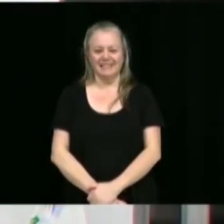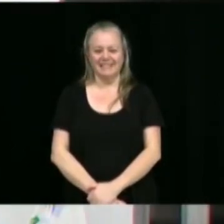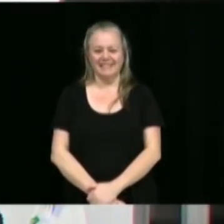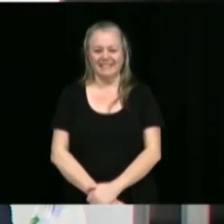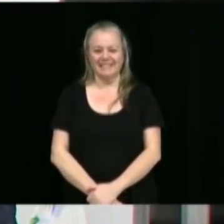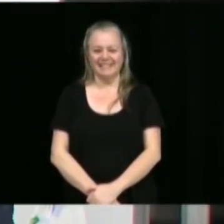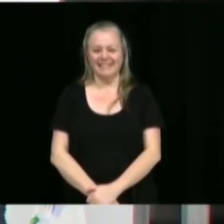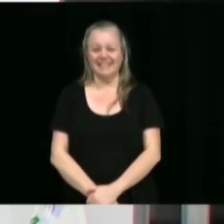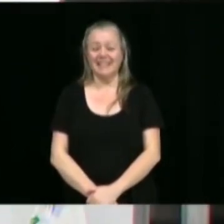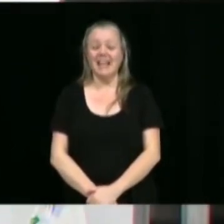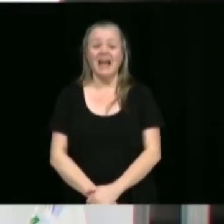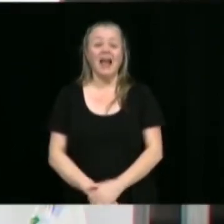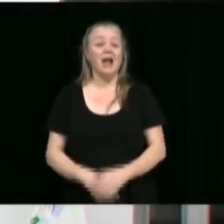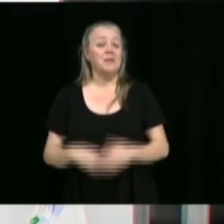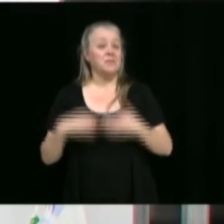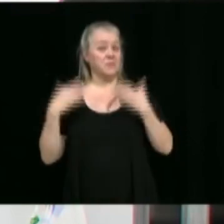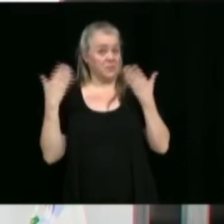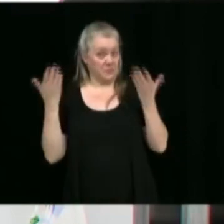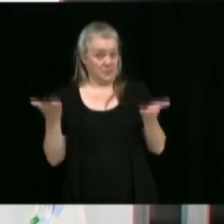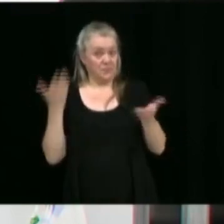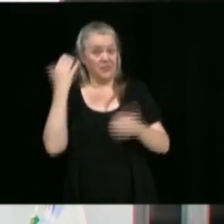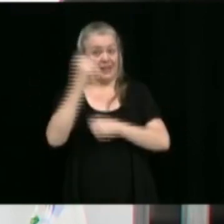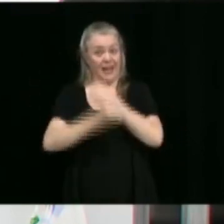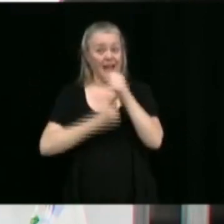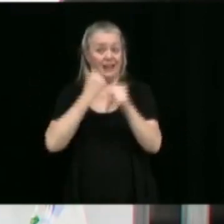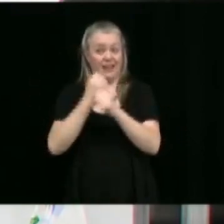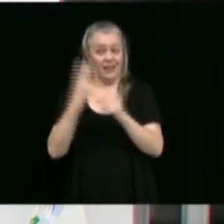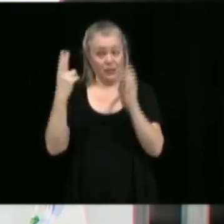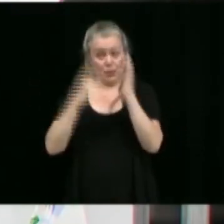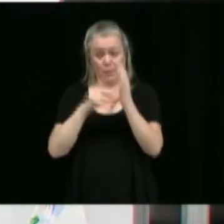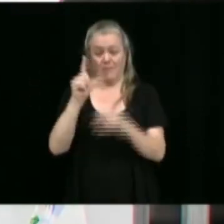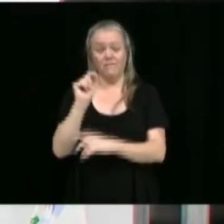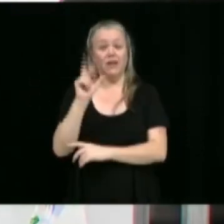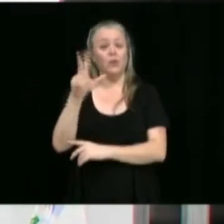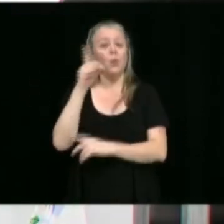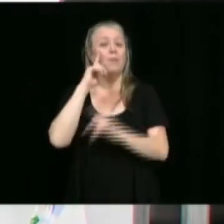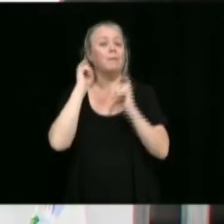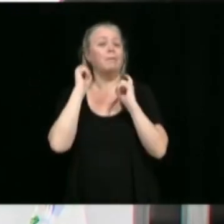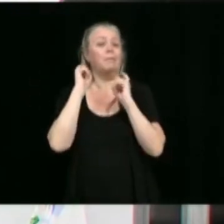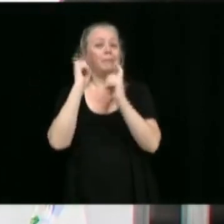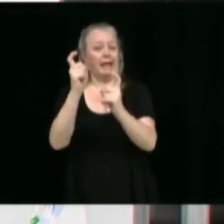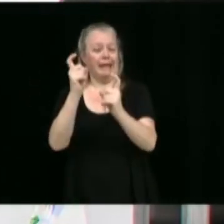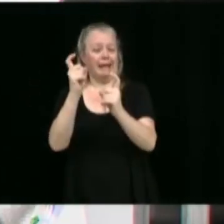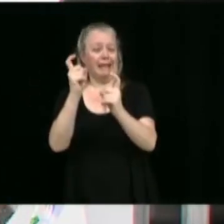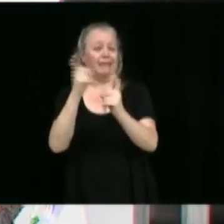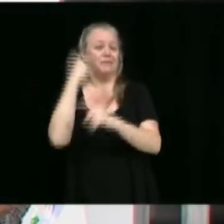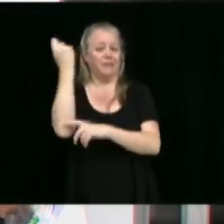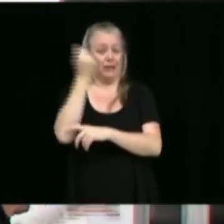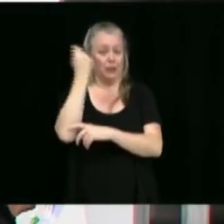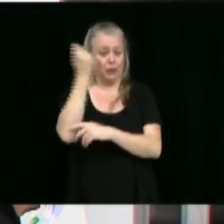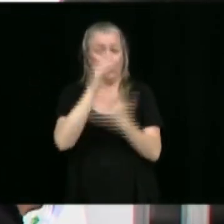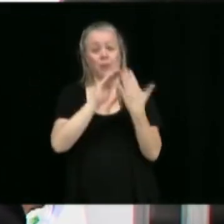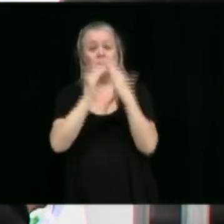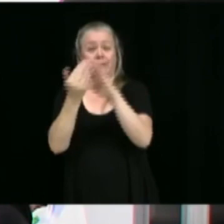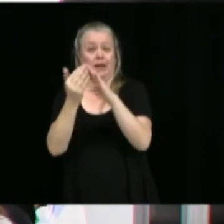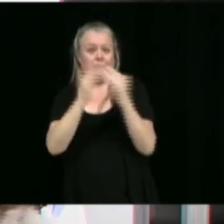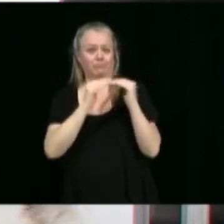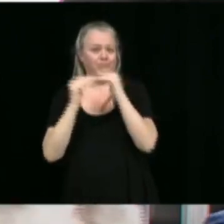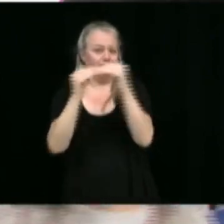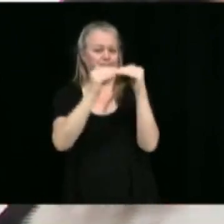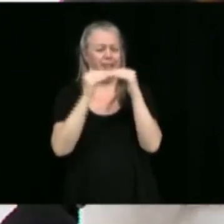Alors, nous adressons pour cette édition 2023 des prix Victoria Ville Ville Inclusive nos sincères félicitations et notre reconnaissance à